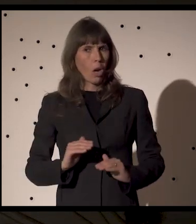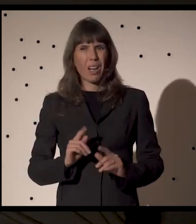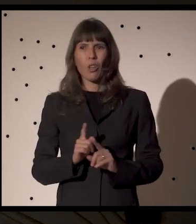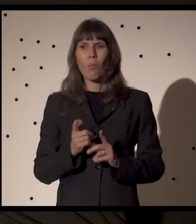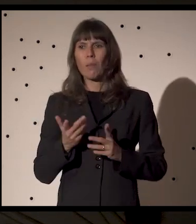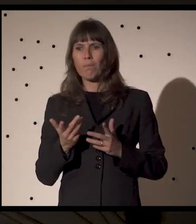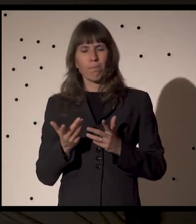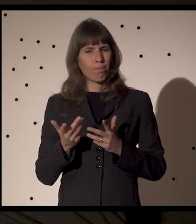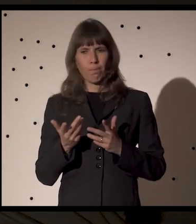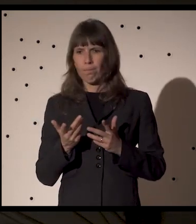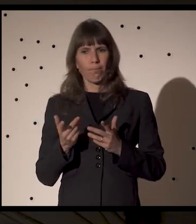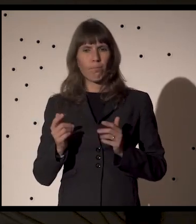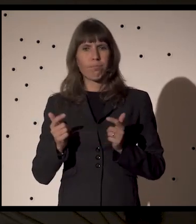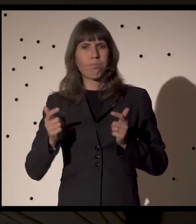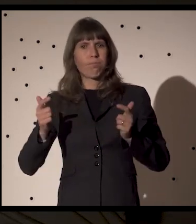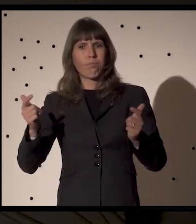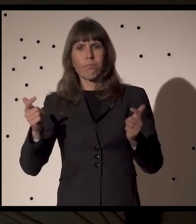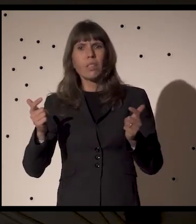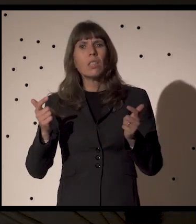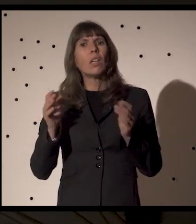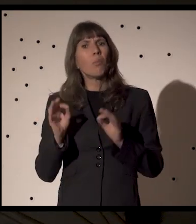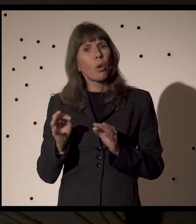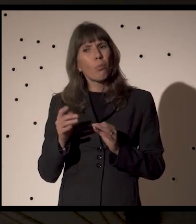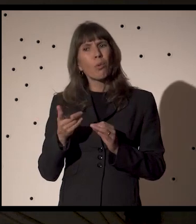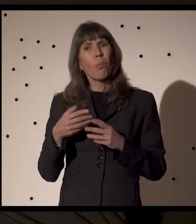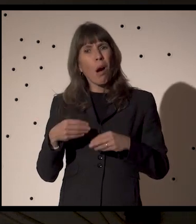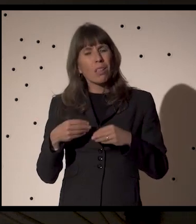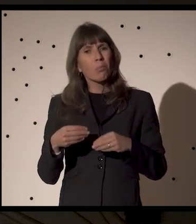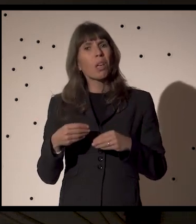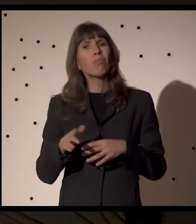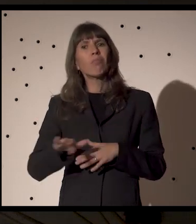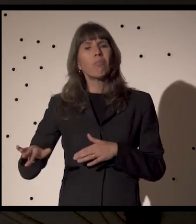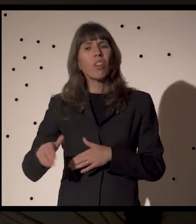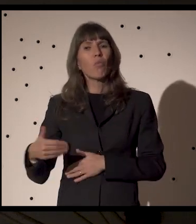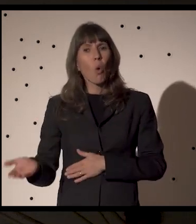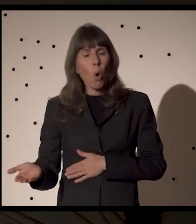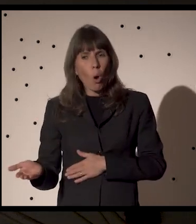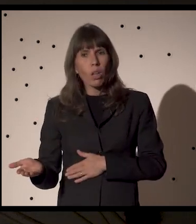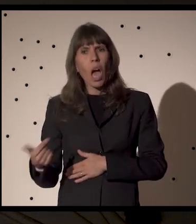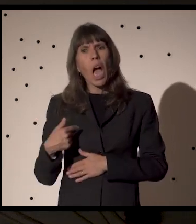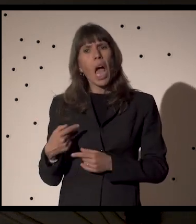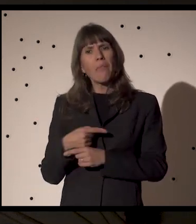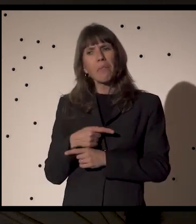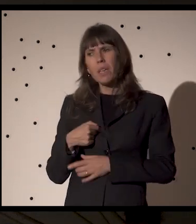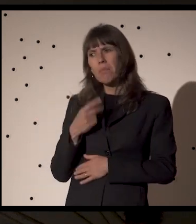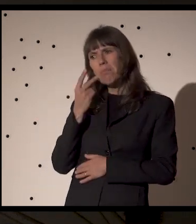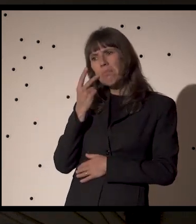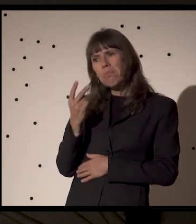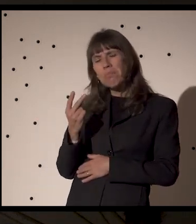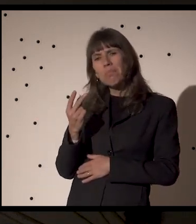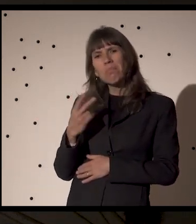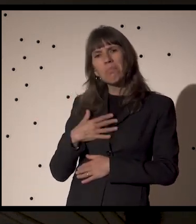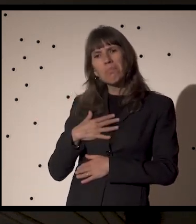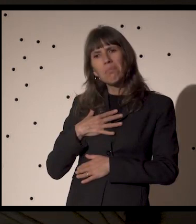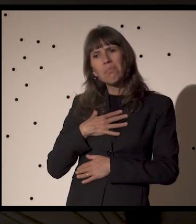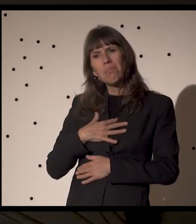cresciuta restano fuori da questa partecipazione Allora io vedo con grande piacere vediamo con grande